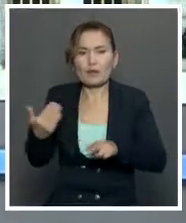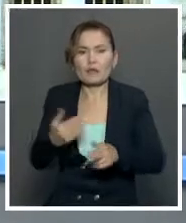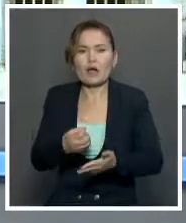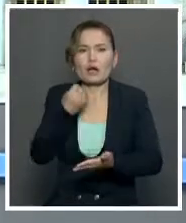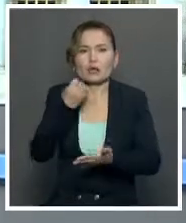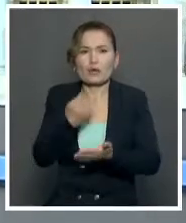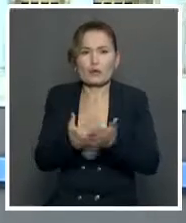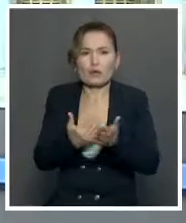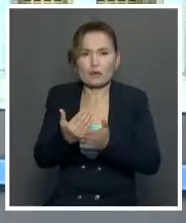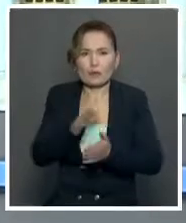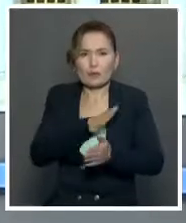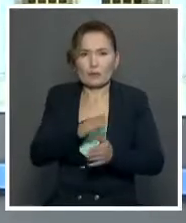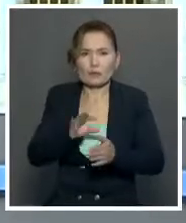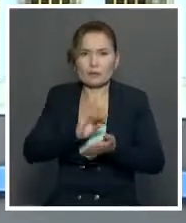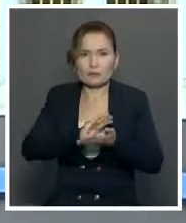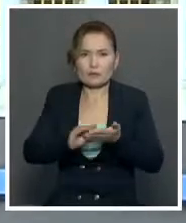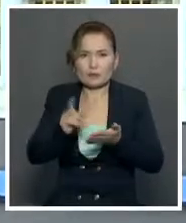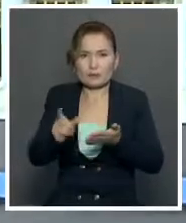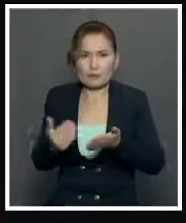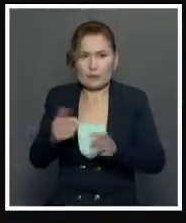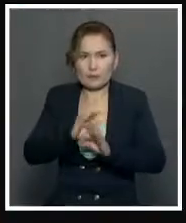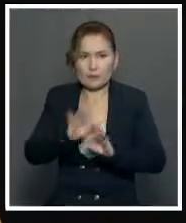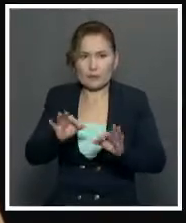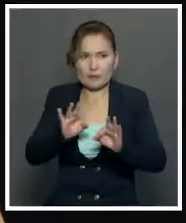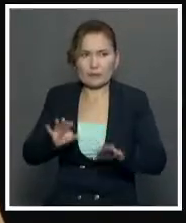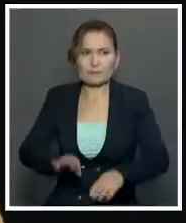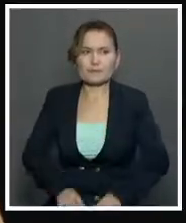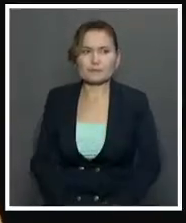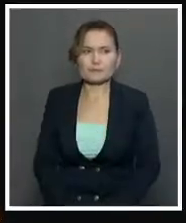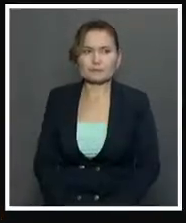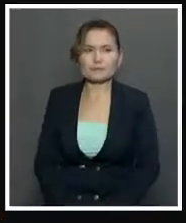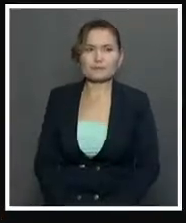жоғары баға алып жатыр. Тілшіміз тарқатады.